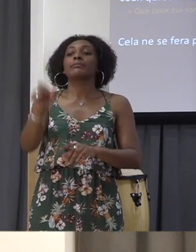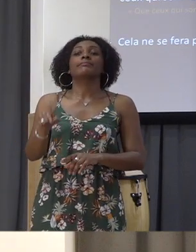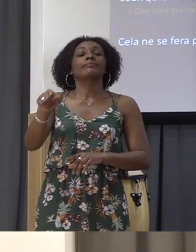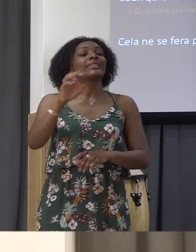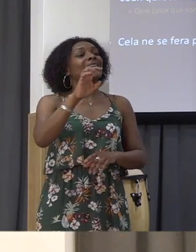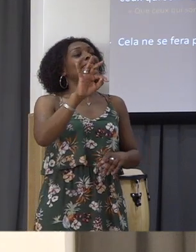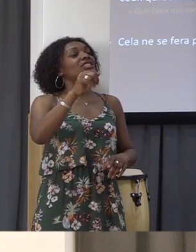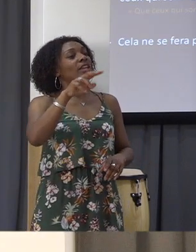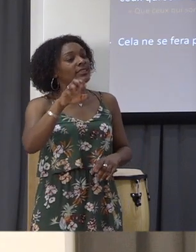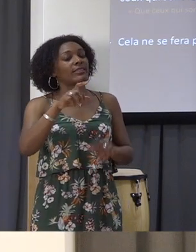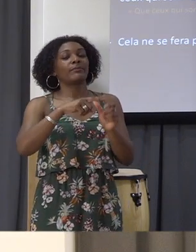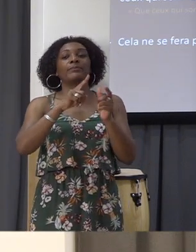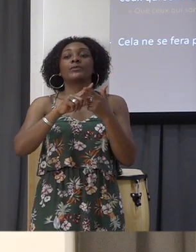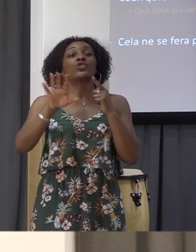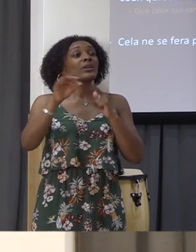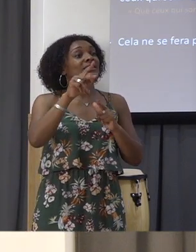Philippe,